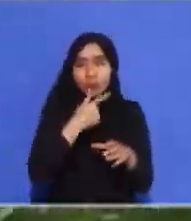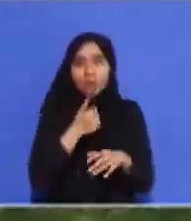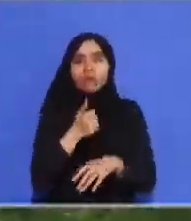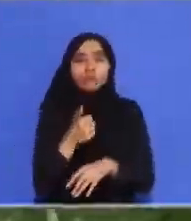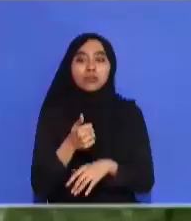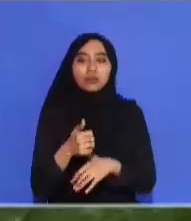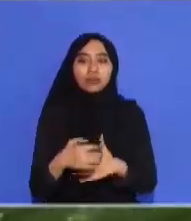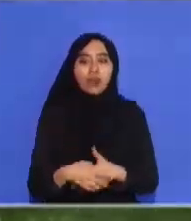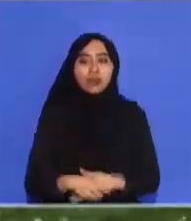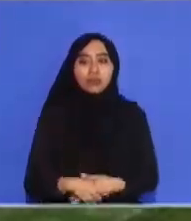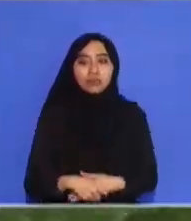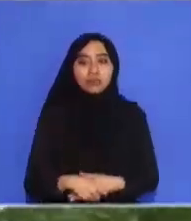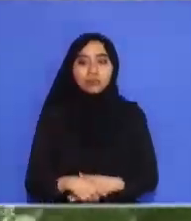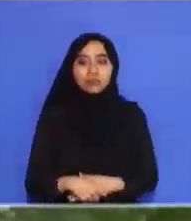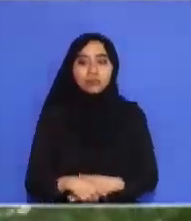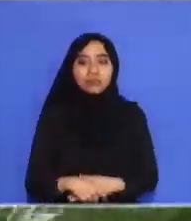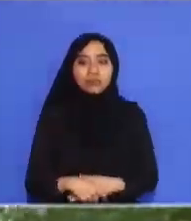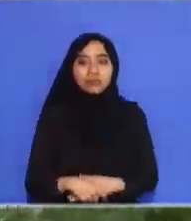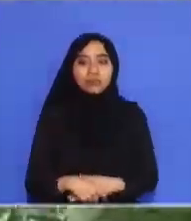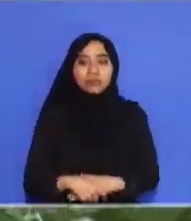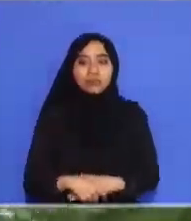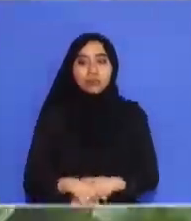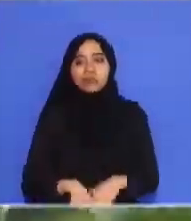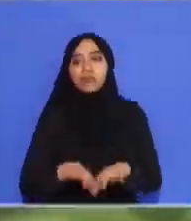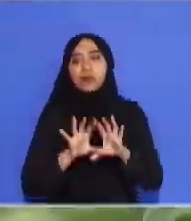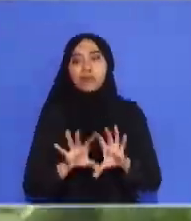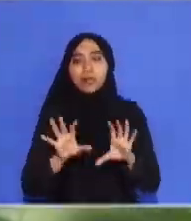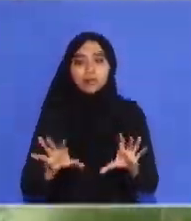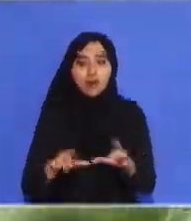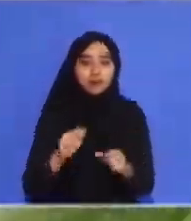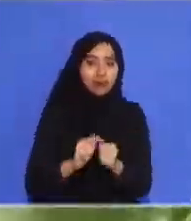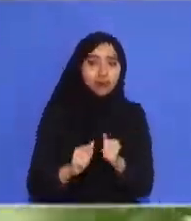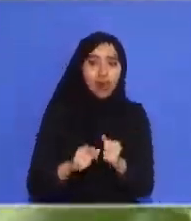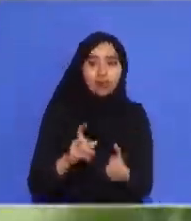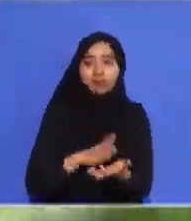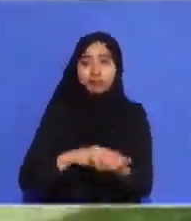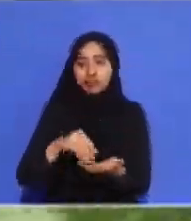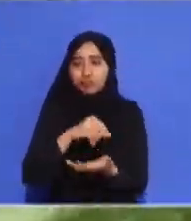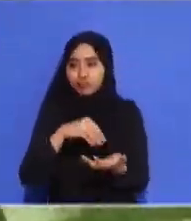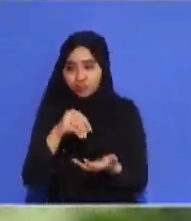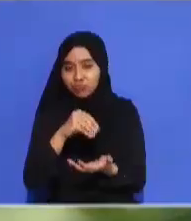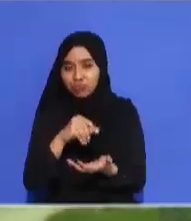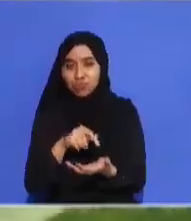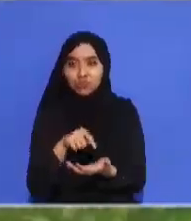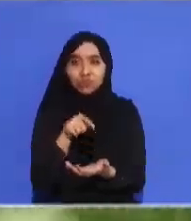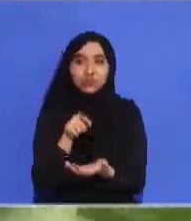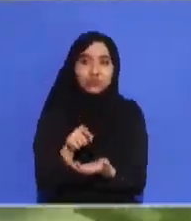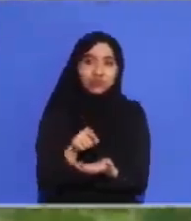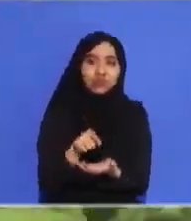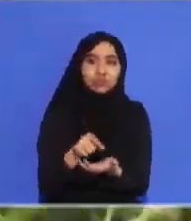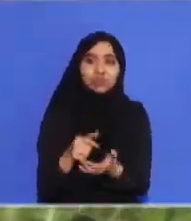Tom cacingan sawetawis kugi ingkangamel bubuk saking Wiji garing Lan dip